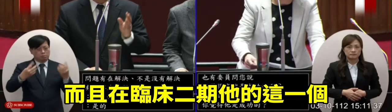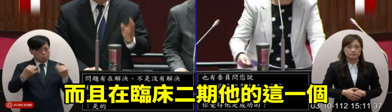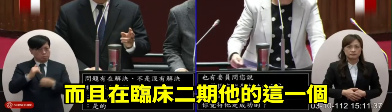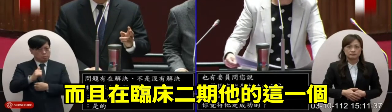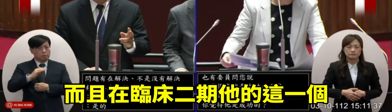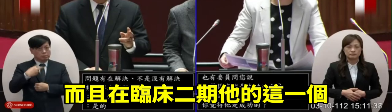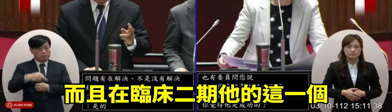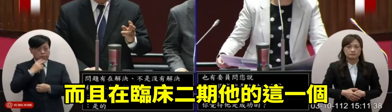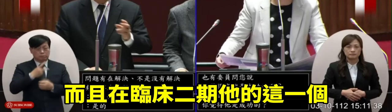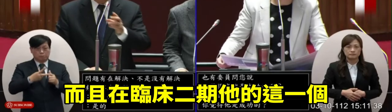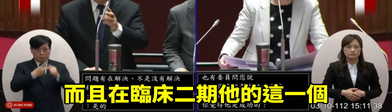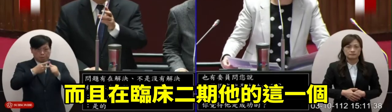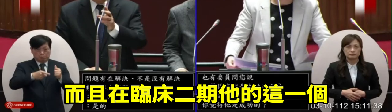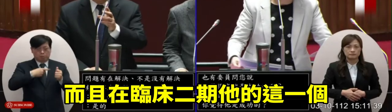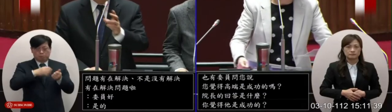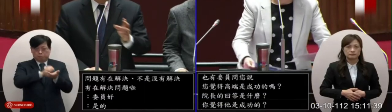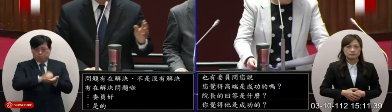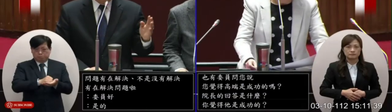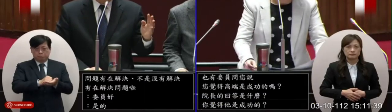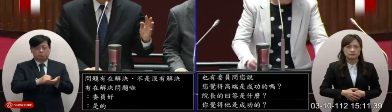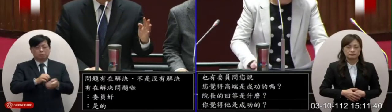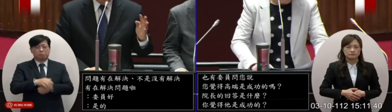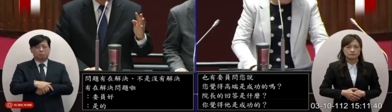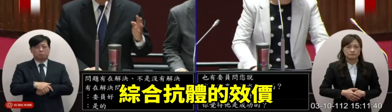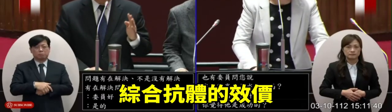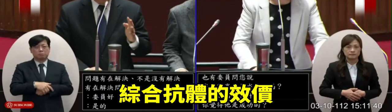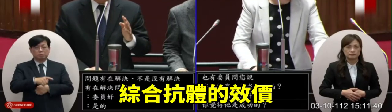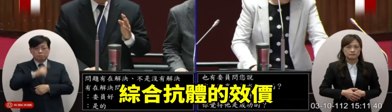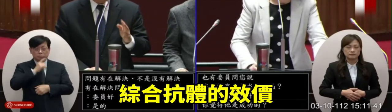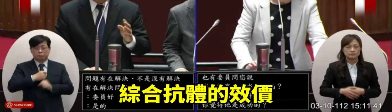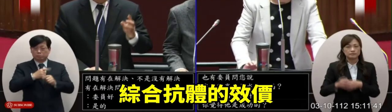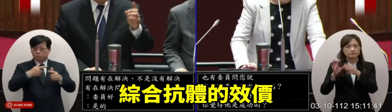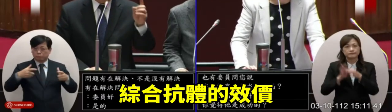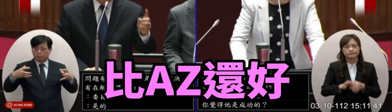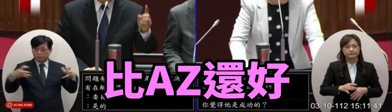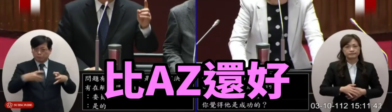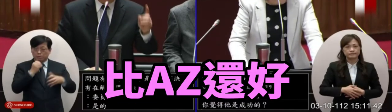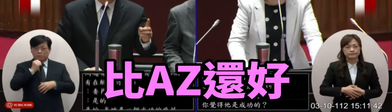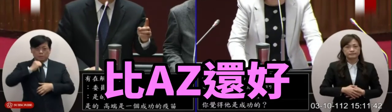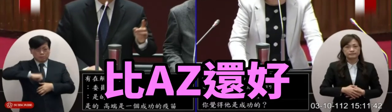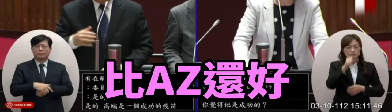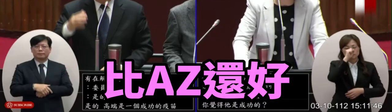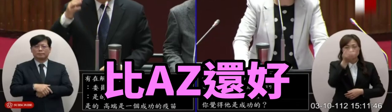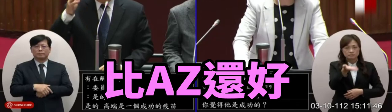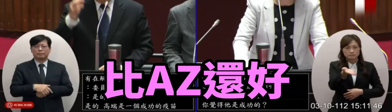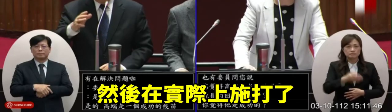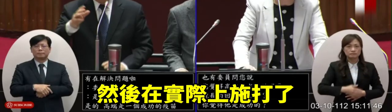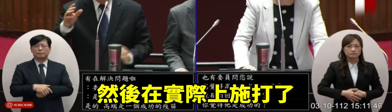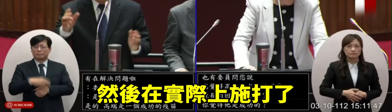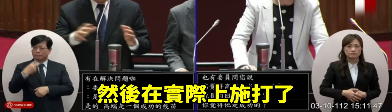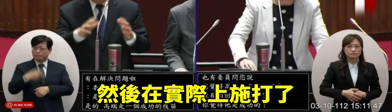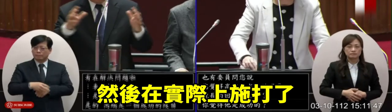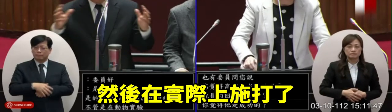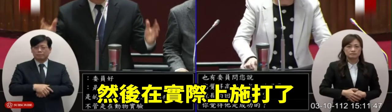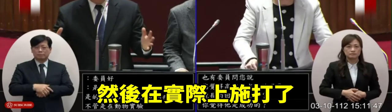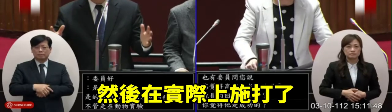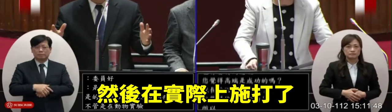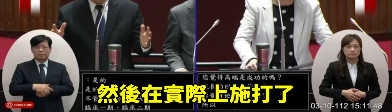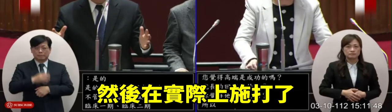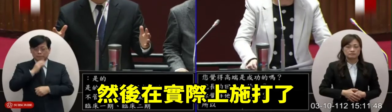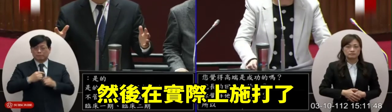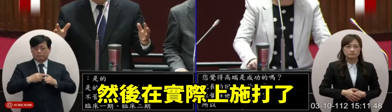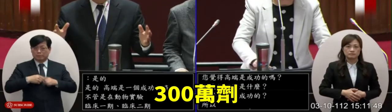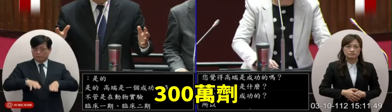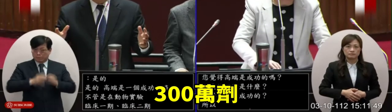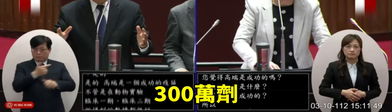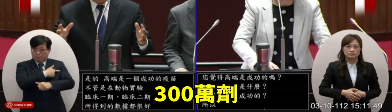而且在临床二期他的这一个综合抗体的效价比 A 剂还好，好。然后呢，在实际上